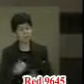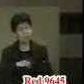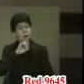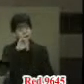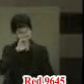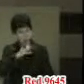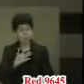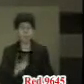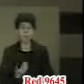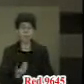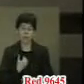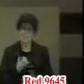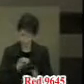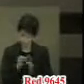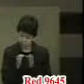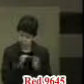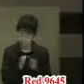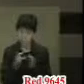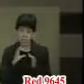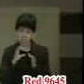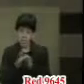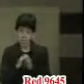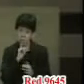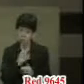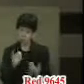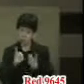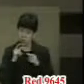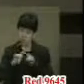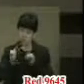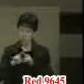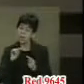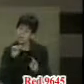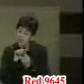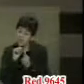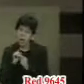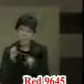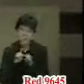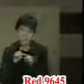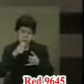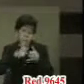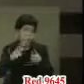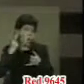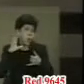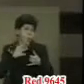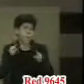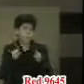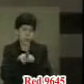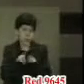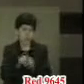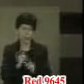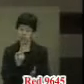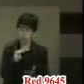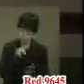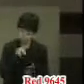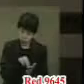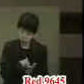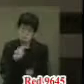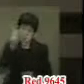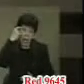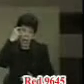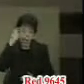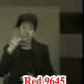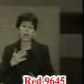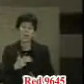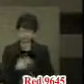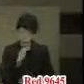แหละครับผมไม่อยากทิ้งไว้การพูดจาว่ากล่าวอะไรต่างมันเน้นเหมือนอภิปรายไม่ไว้วางใจเราลุกขึ้นยืนบอกให้ผมพิจารณาตัวเอง